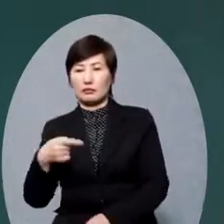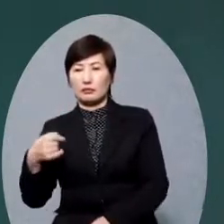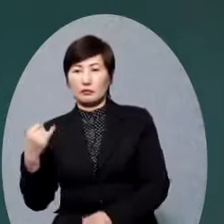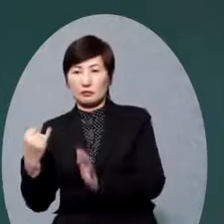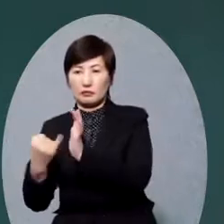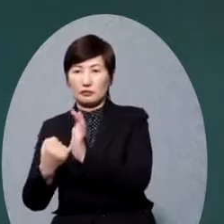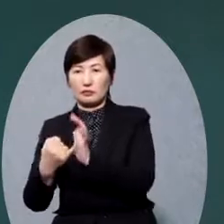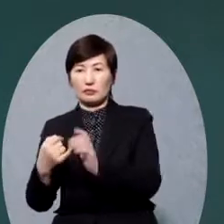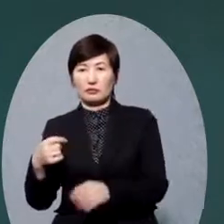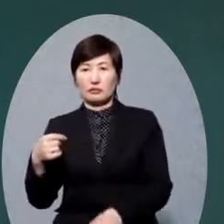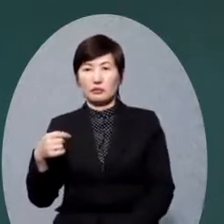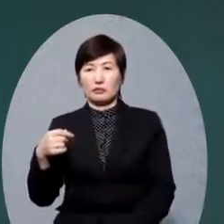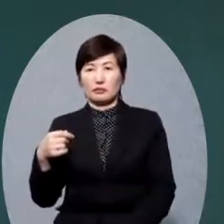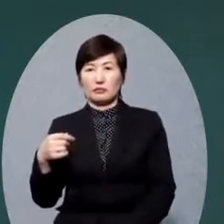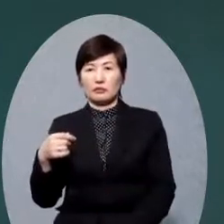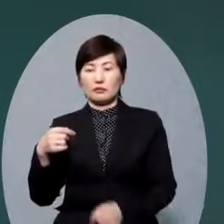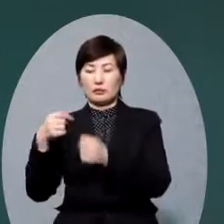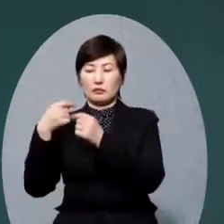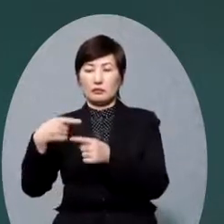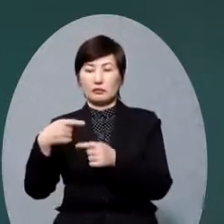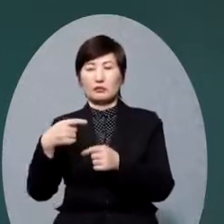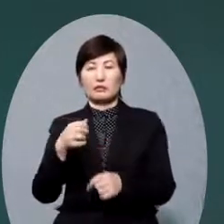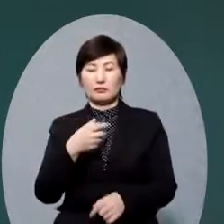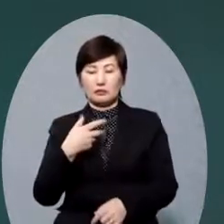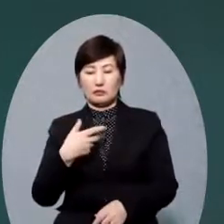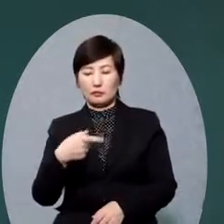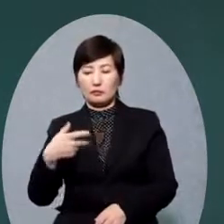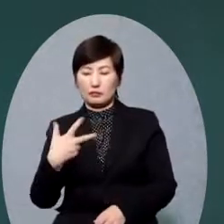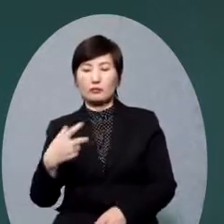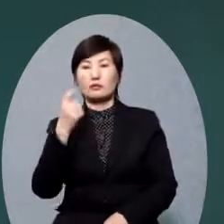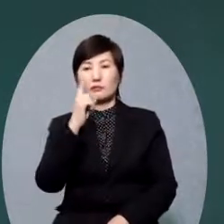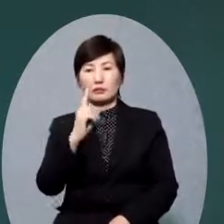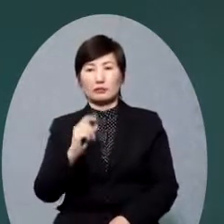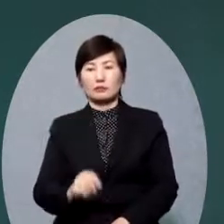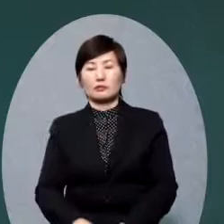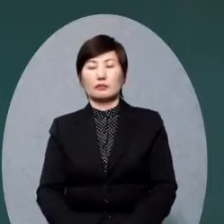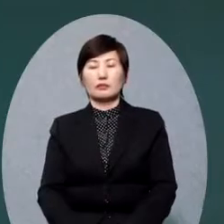2-ыг хуваадгэн хасах 6 ингээд